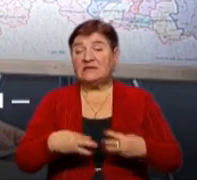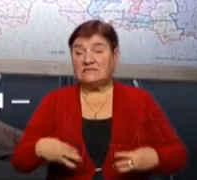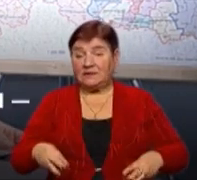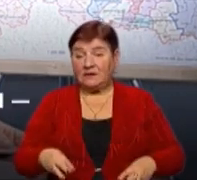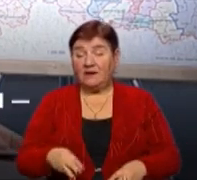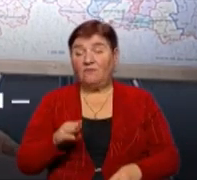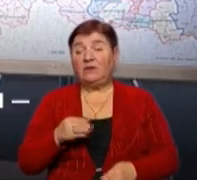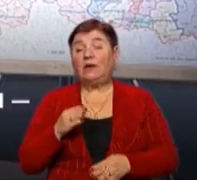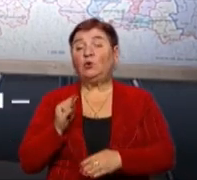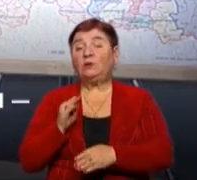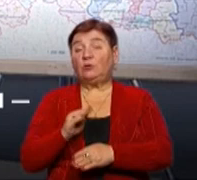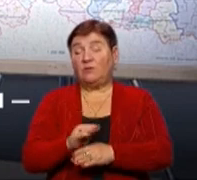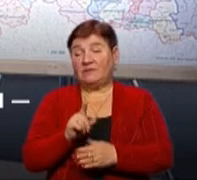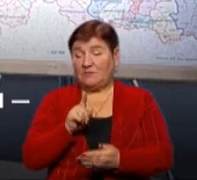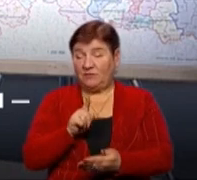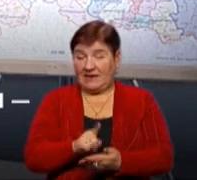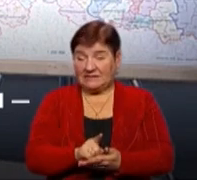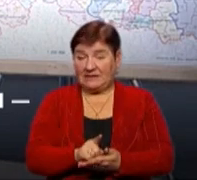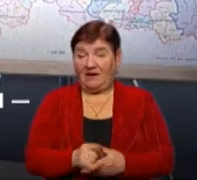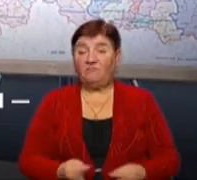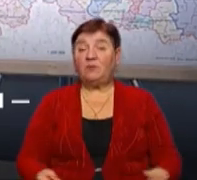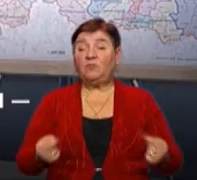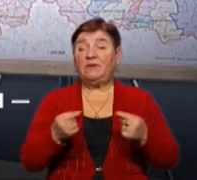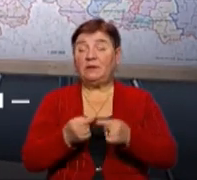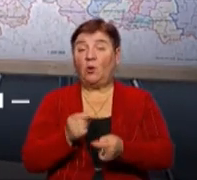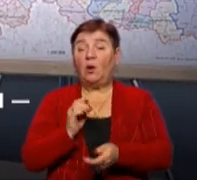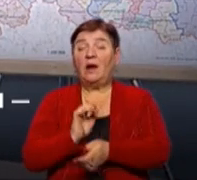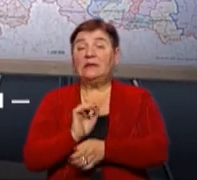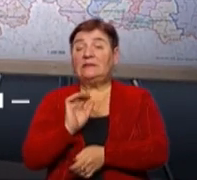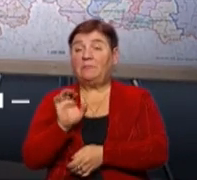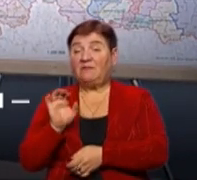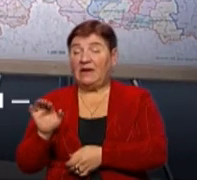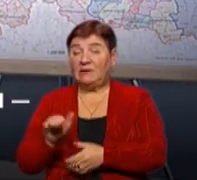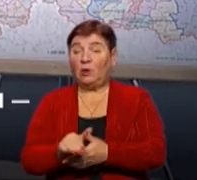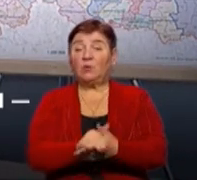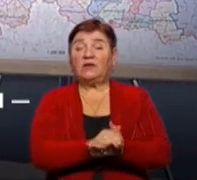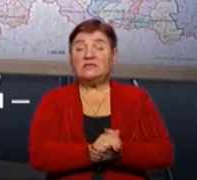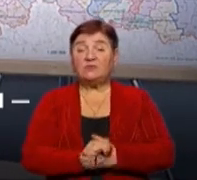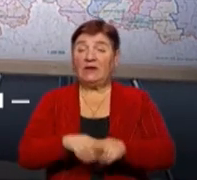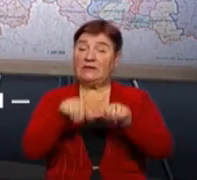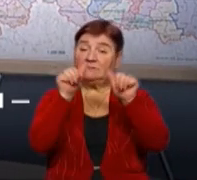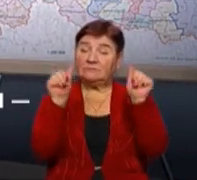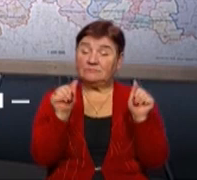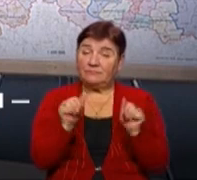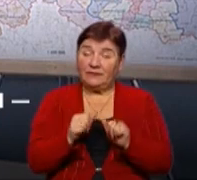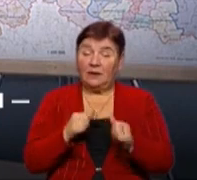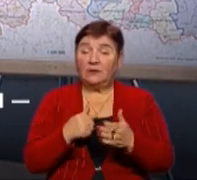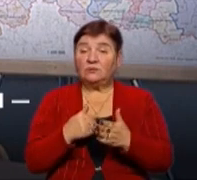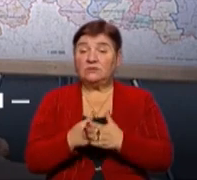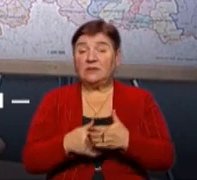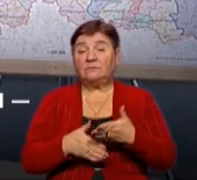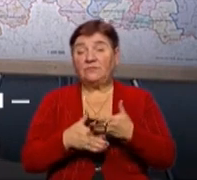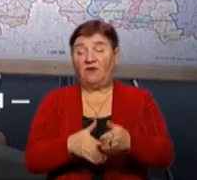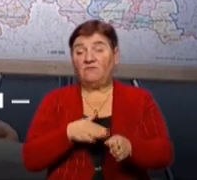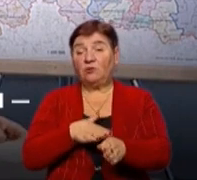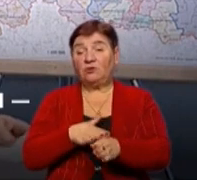Вони мають додаткові зобов'язання, відповідно, направляти, організовувати, інформувати, а роблять це з